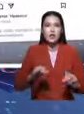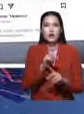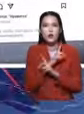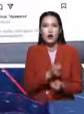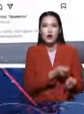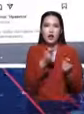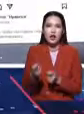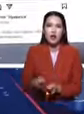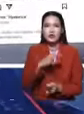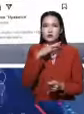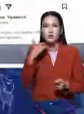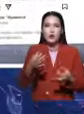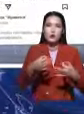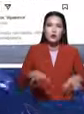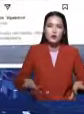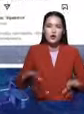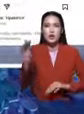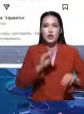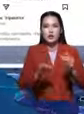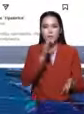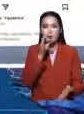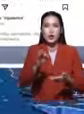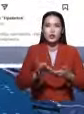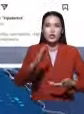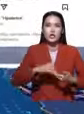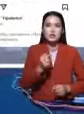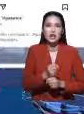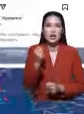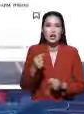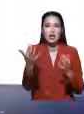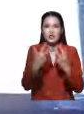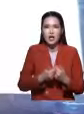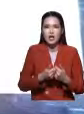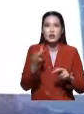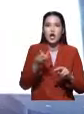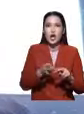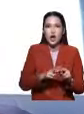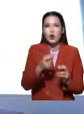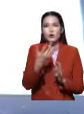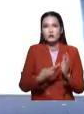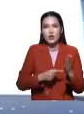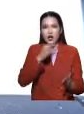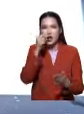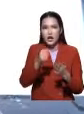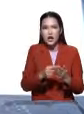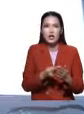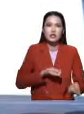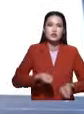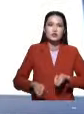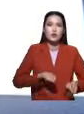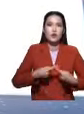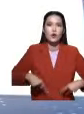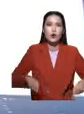соққан немқұрайлыққа жол берген лауазымды тұлғаларды жауапқа тартуға жет деп санаймын. Осы салаға жетекшілік ететін жергілікті атқарушы